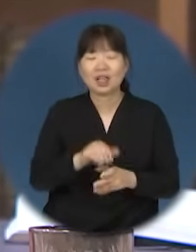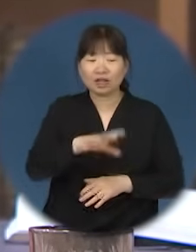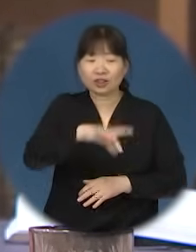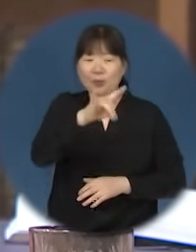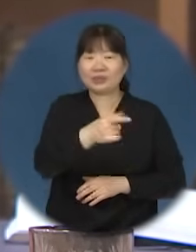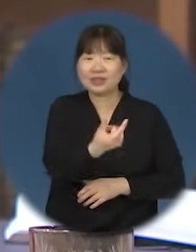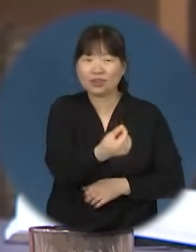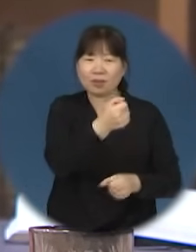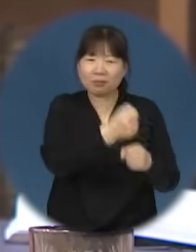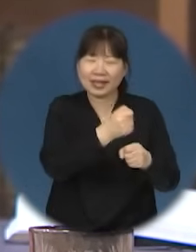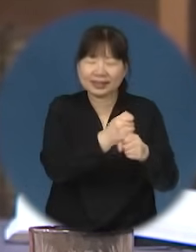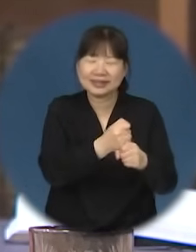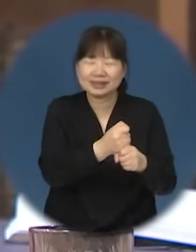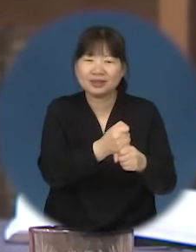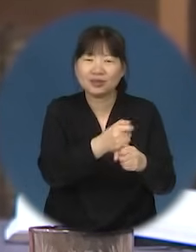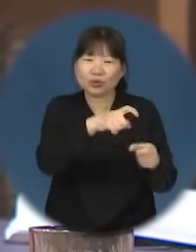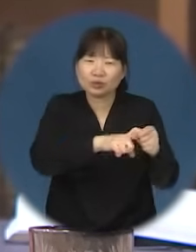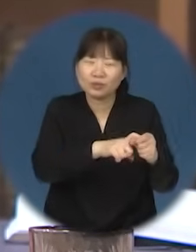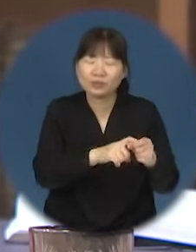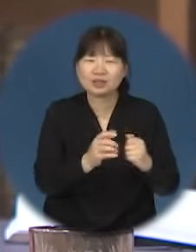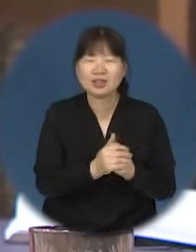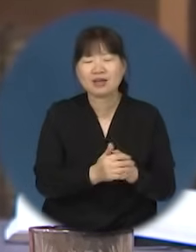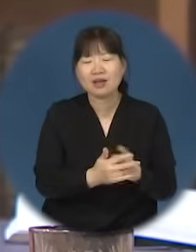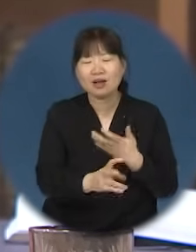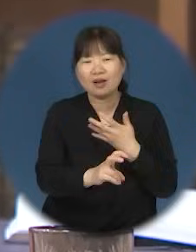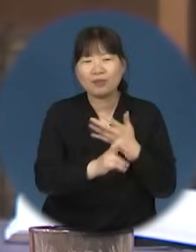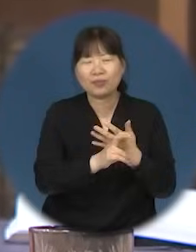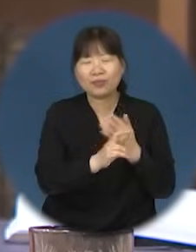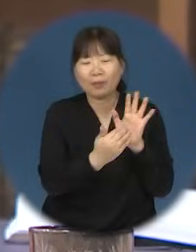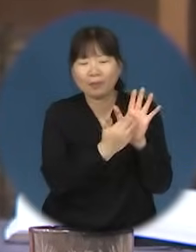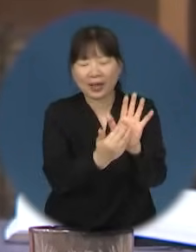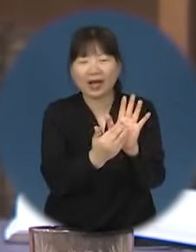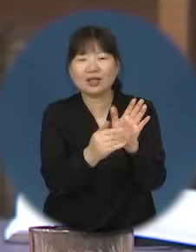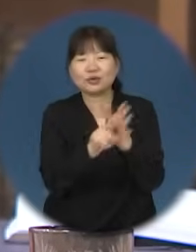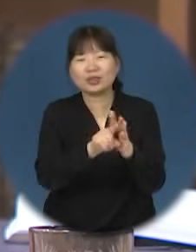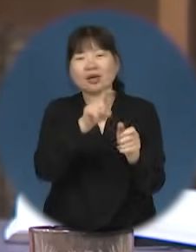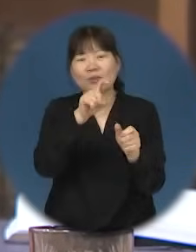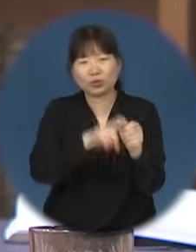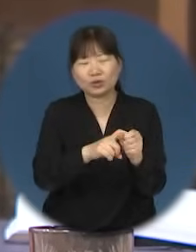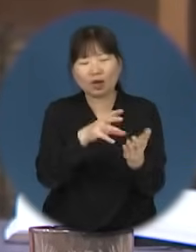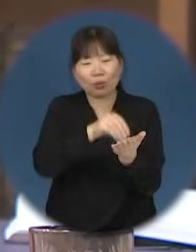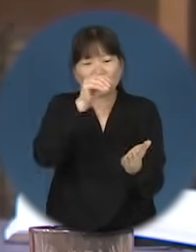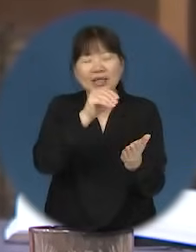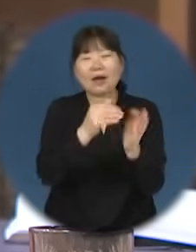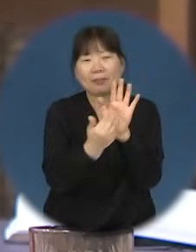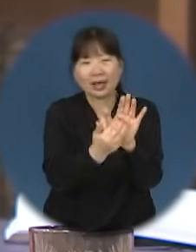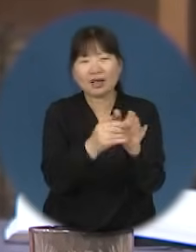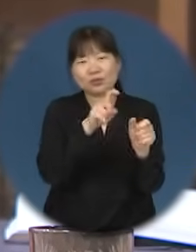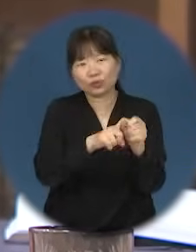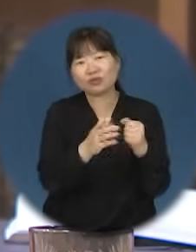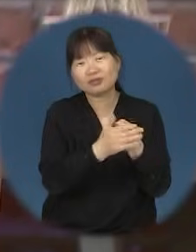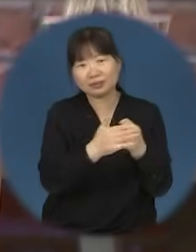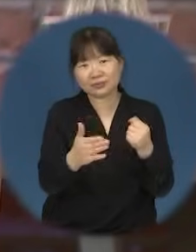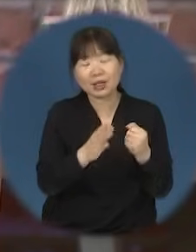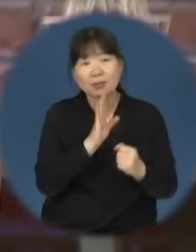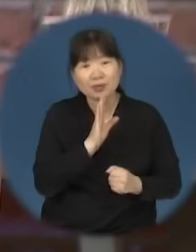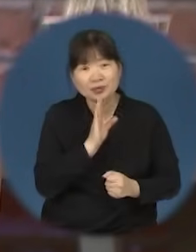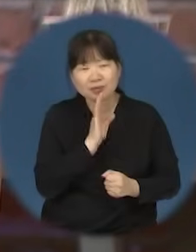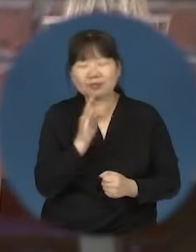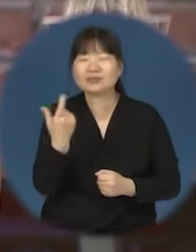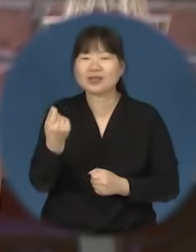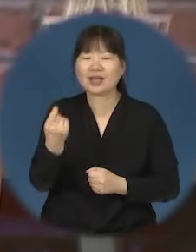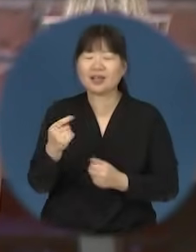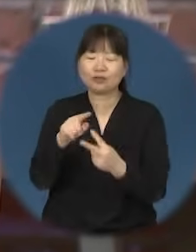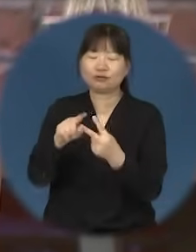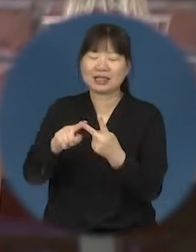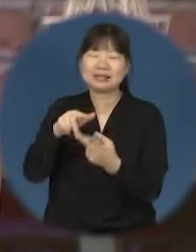동기가 그럼 결국 위변조 방지, 신뢰 구축 이거였던 겁니까? 그렇죠. 출발점은? 맞습니다. 그러니까 이제 두 가지